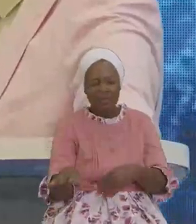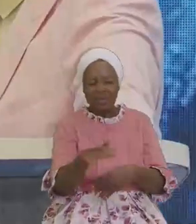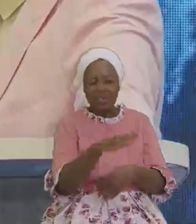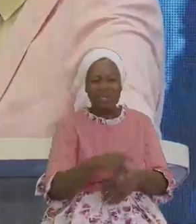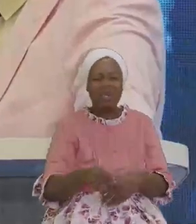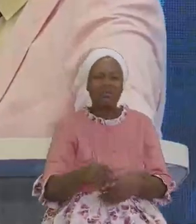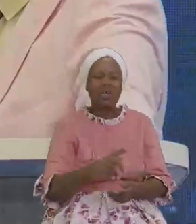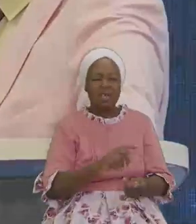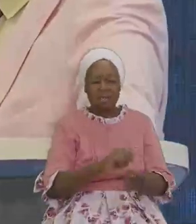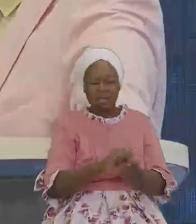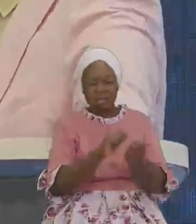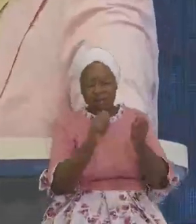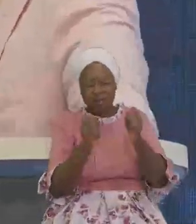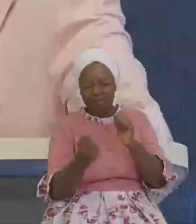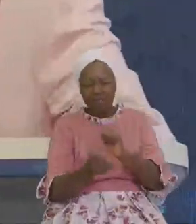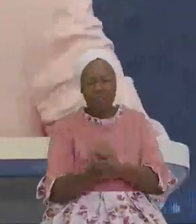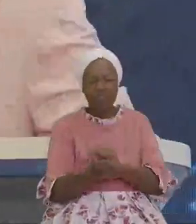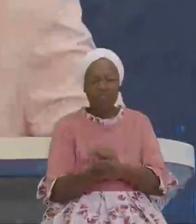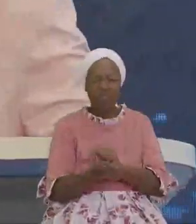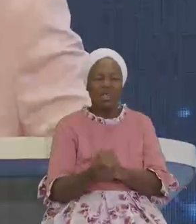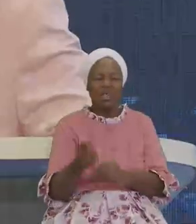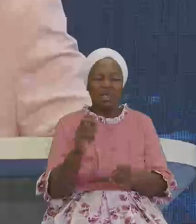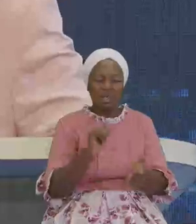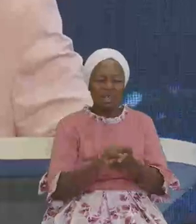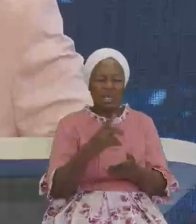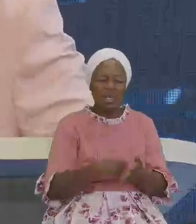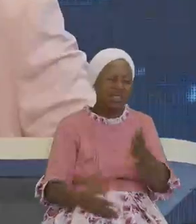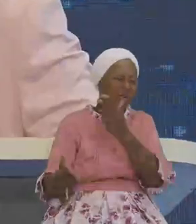Transforme-les. Et donne-leur la transformation.